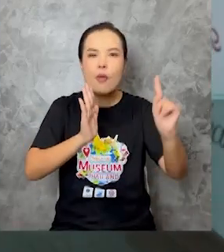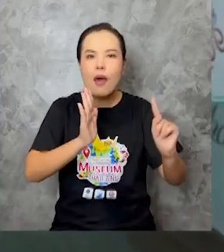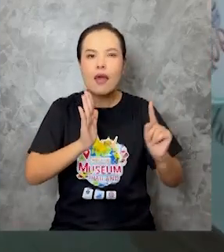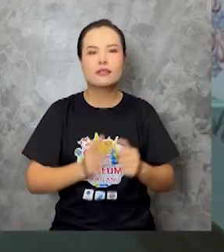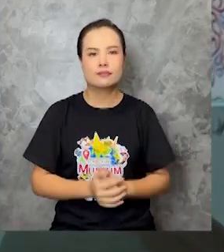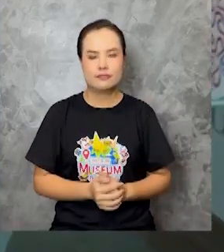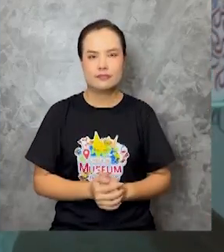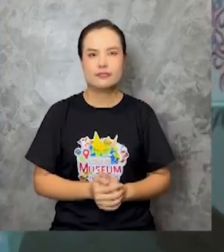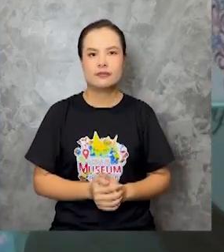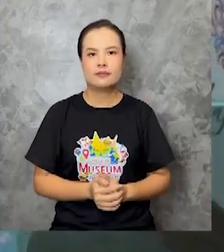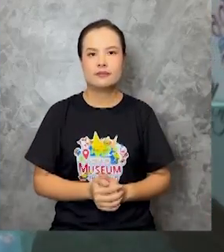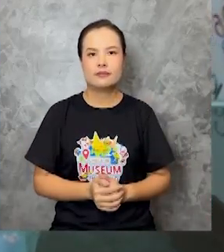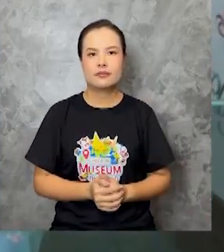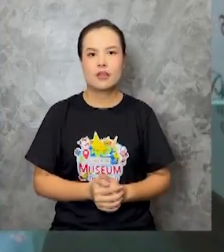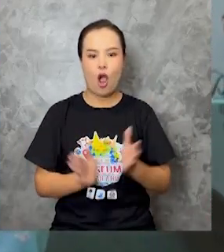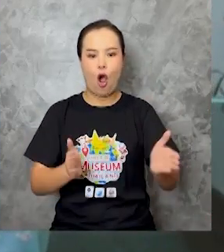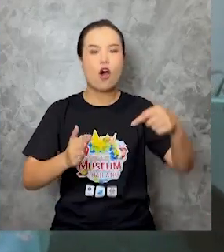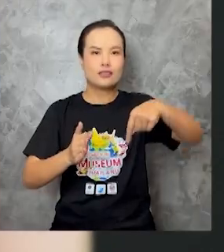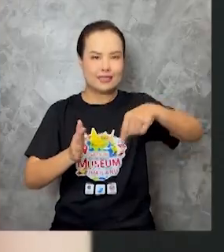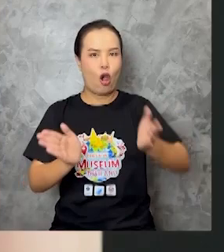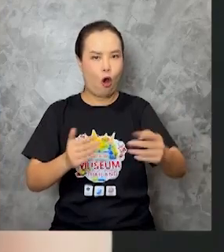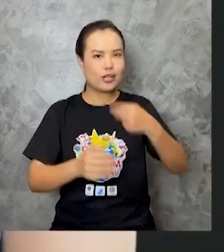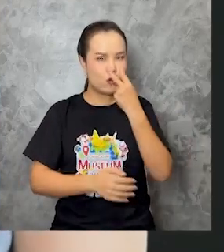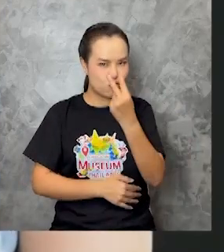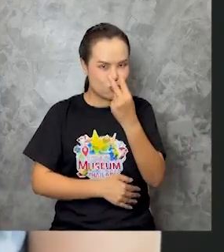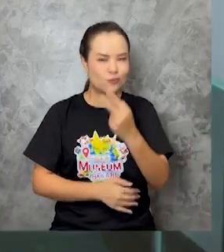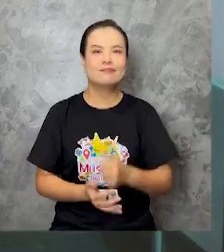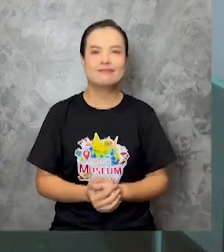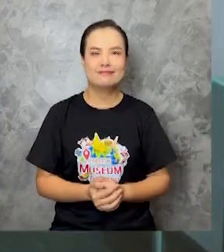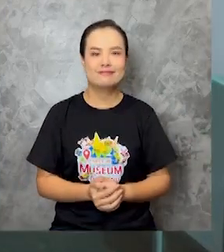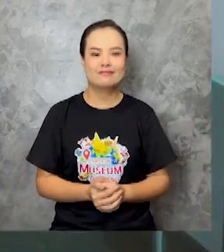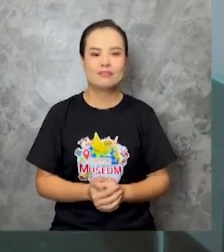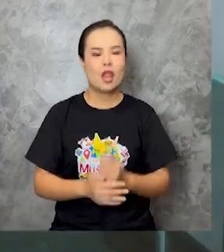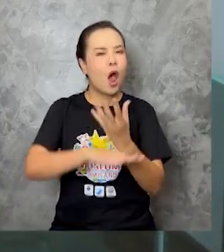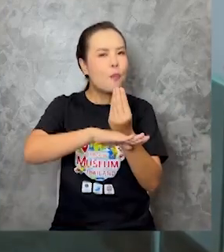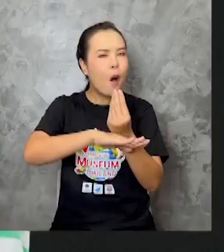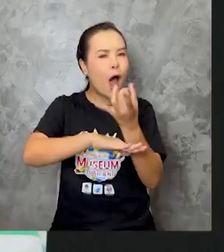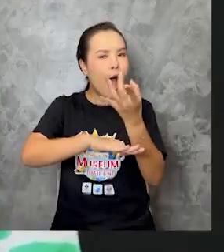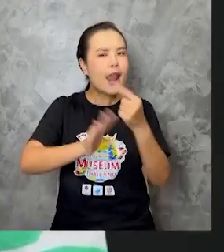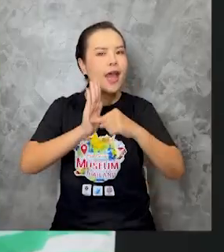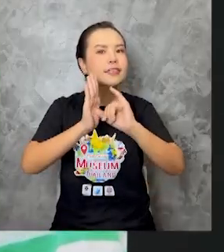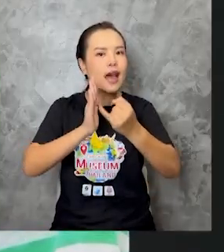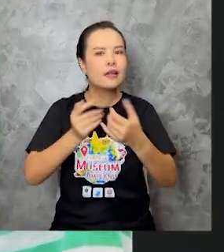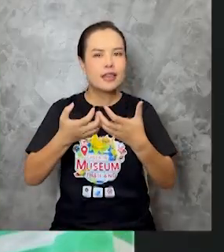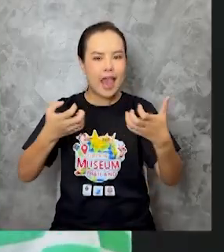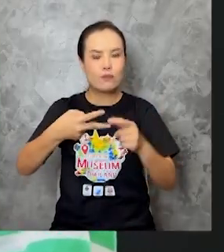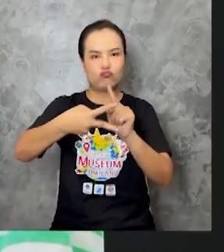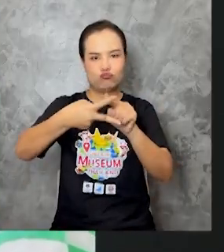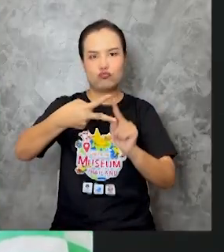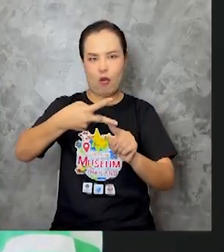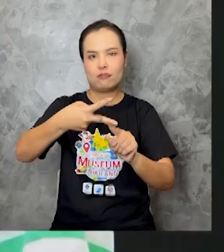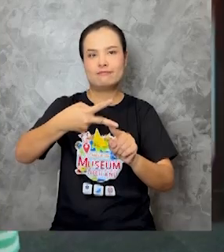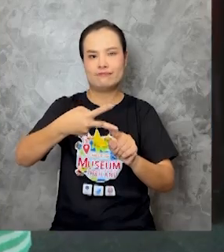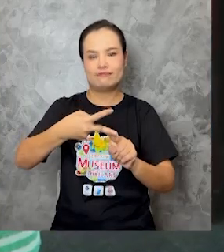ที่ไหนก่อนดีคะ ก็เริ่มจากห้องนี้ก่อนเลยที่จะพามาดูว่าเมืองจันทร์มีพลอยอะไรบ้างพลอยจะแบ่งออกเป็น2ประเภทเนื้อแข็ง